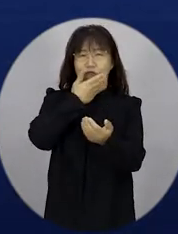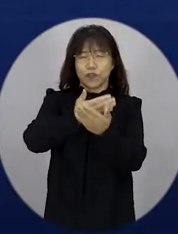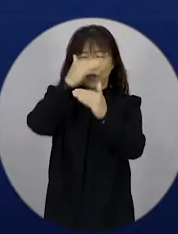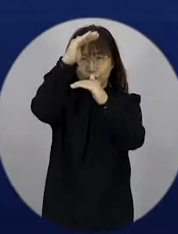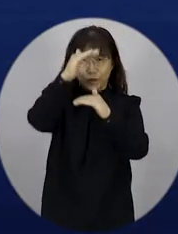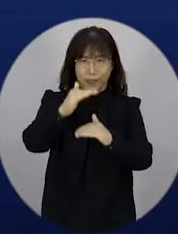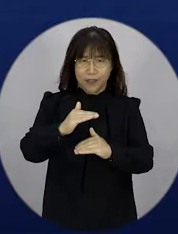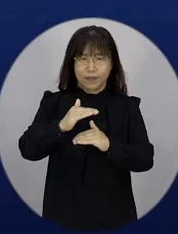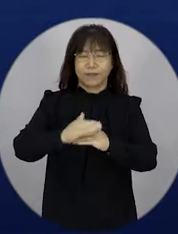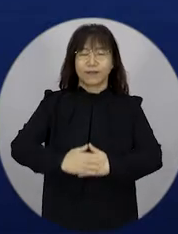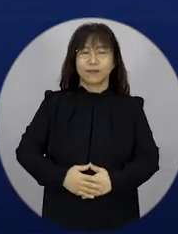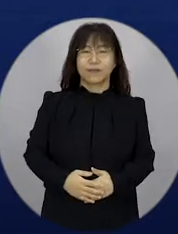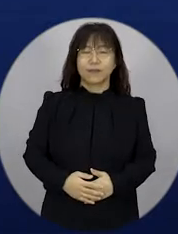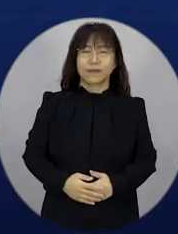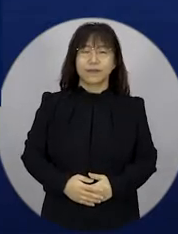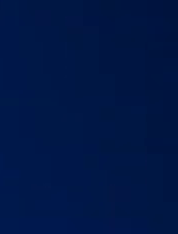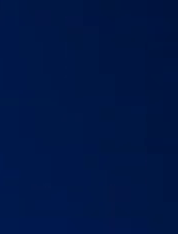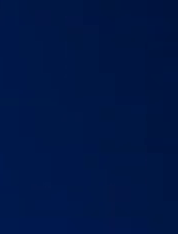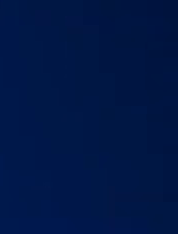주 주간 주요 소식입니다.